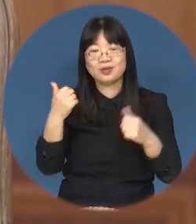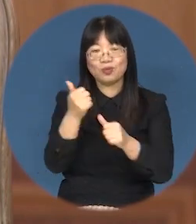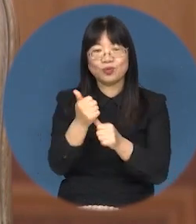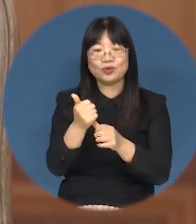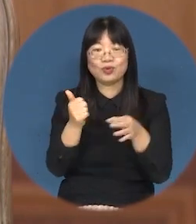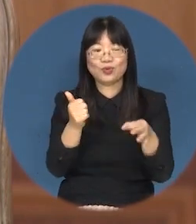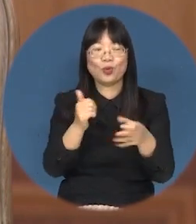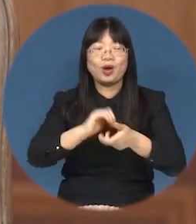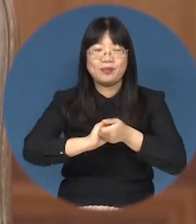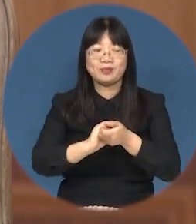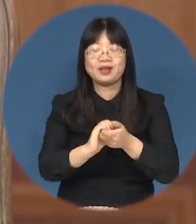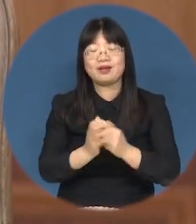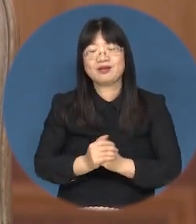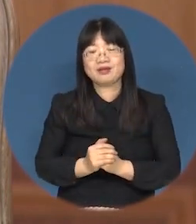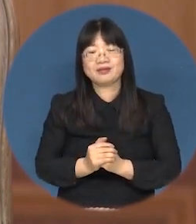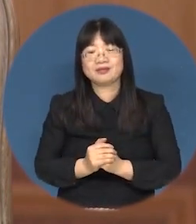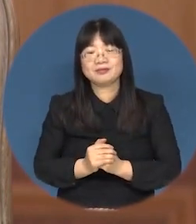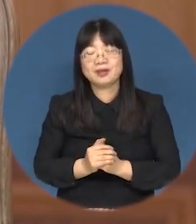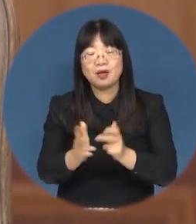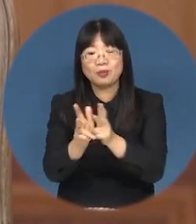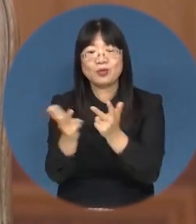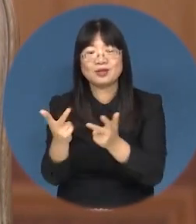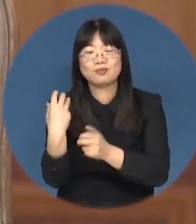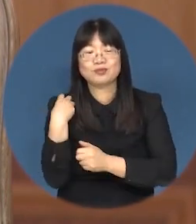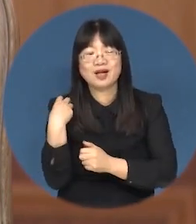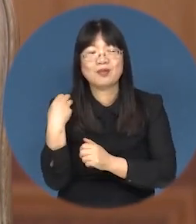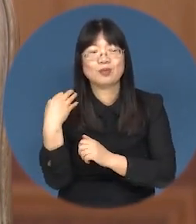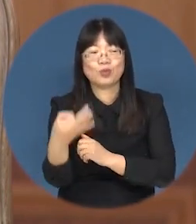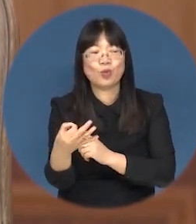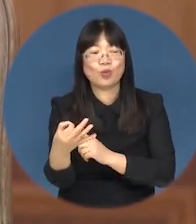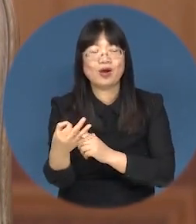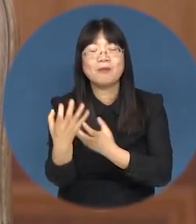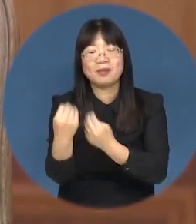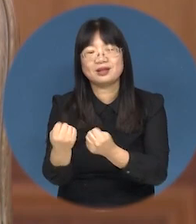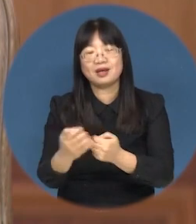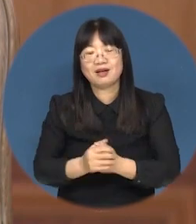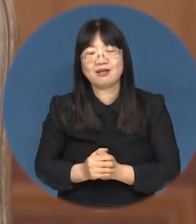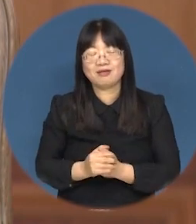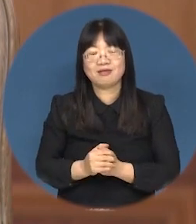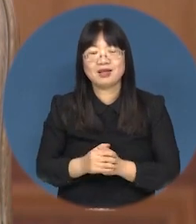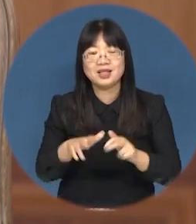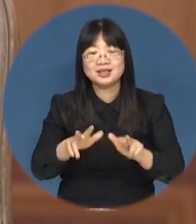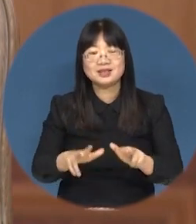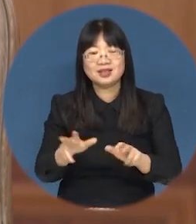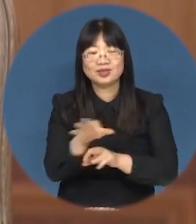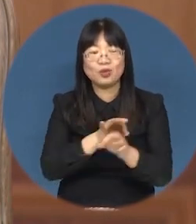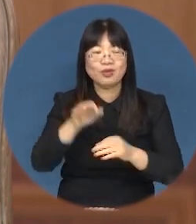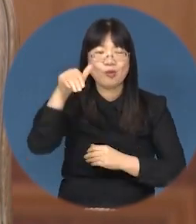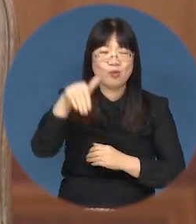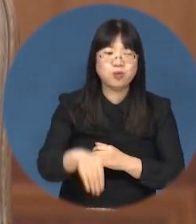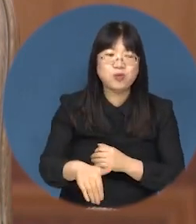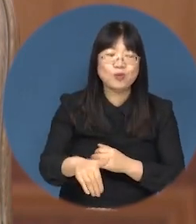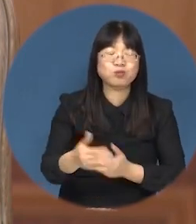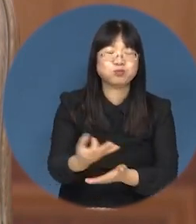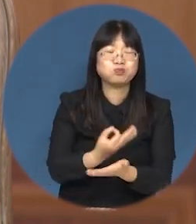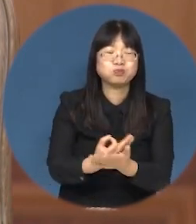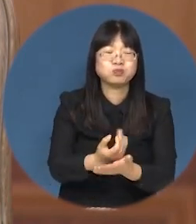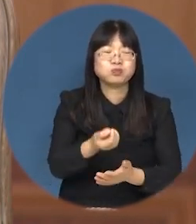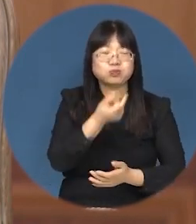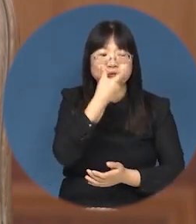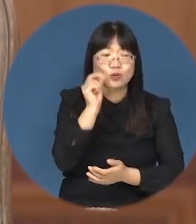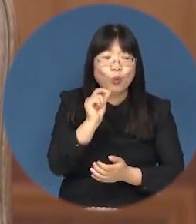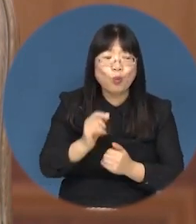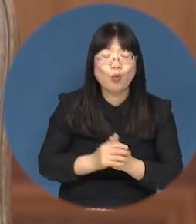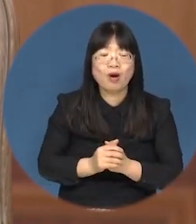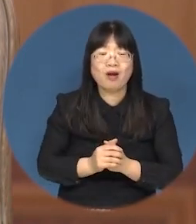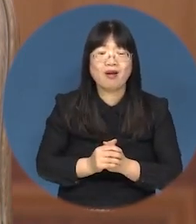보조해주는 금액은 한계가 있고 그래서 본인 부담을 해야 되는 금액이 많이 있는데 그렇죠. 지금같이 경제가 좀 어렵다 할 때는 예, 예.